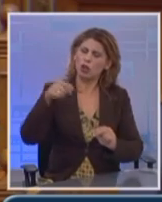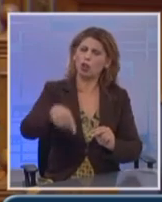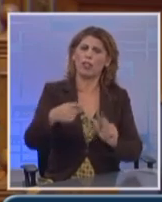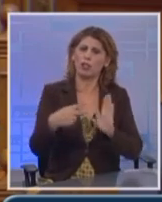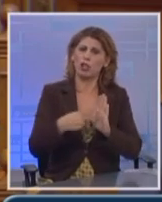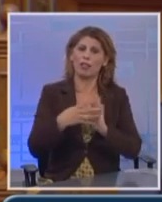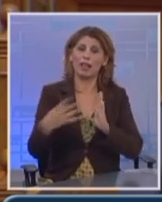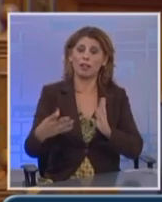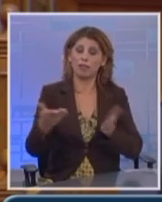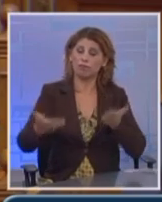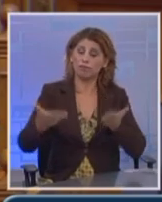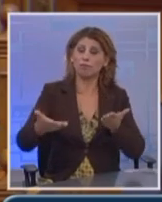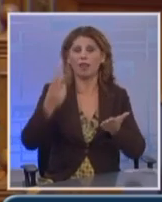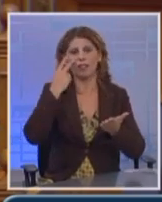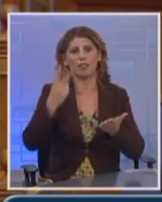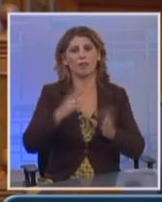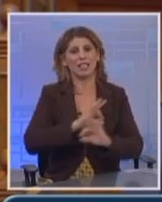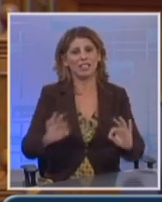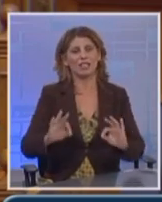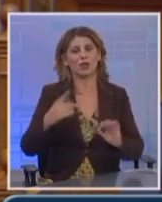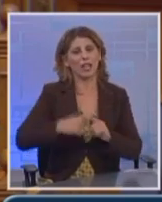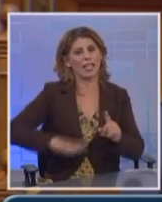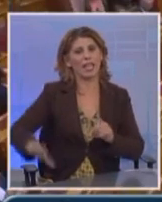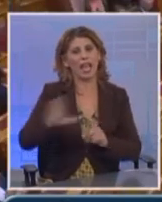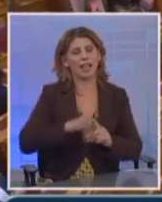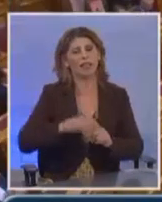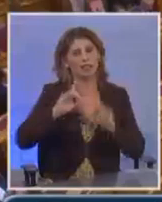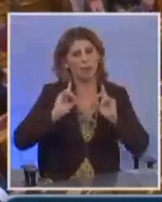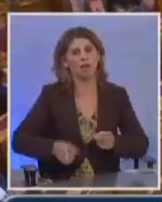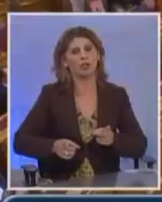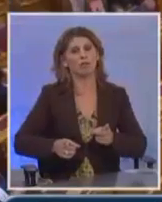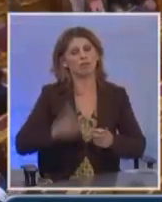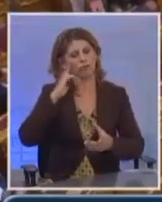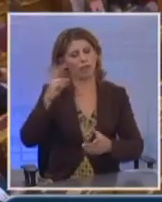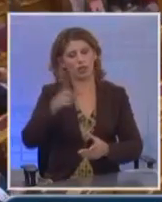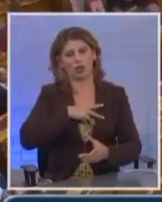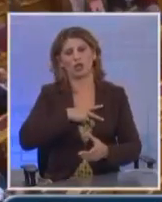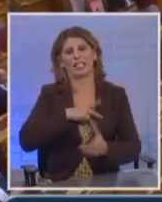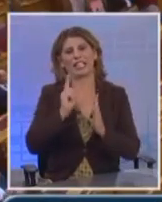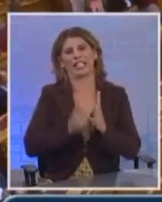πεπραγμένα και είναι βέβαιο ότι ο ελληνικός λαός θα αποδώσει ξανά την ετοιμιγωρία του με ευθυκρισία.